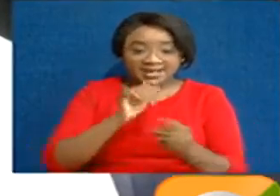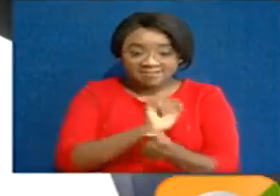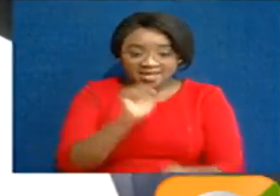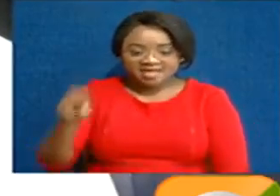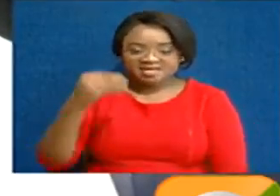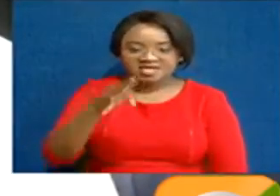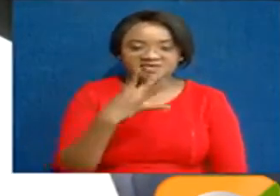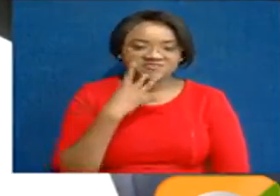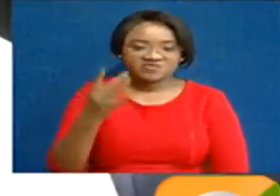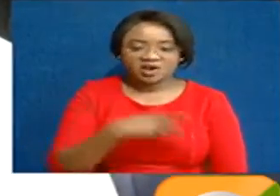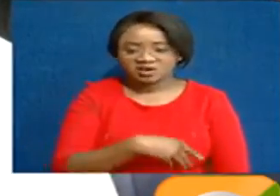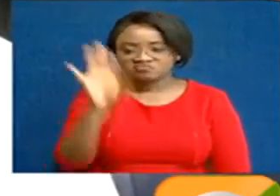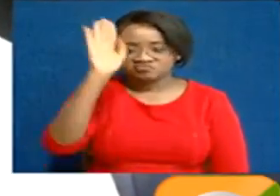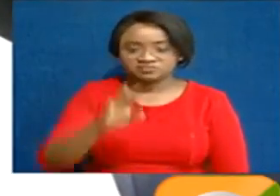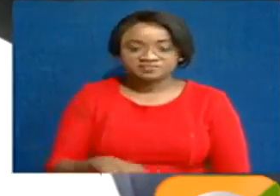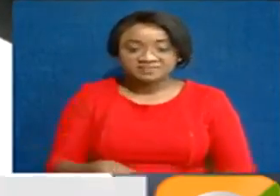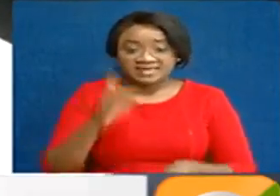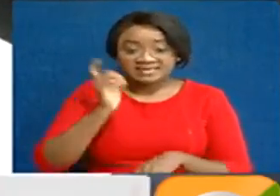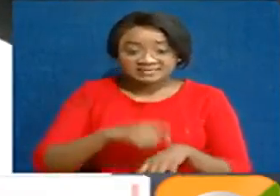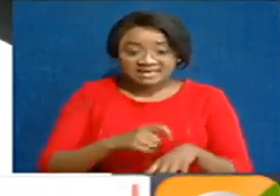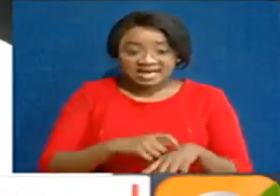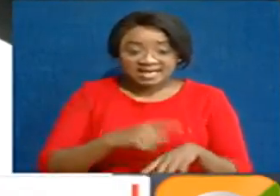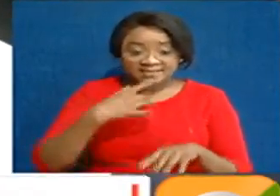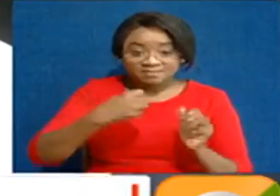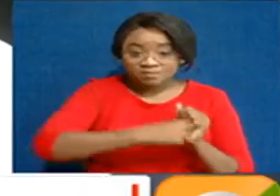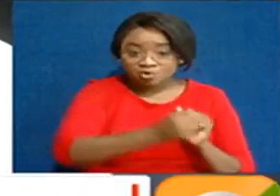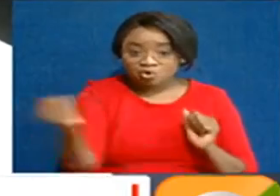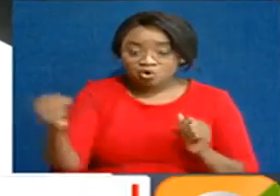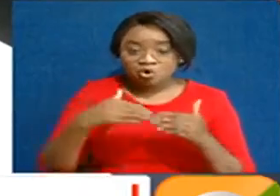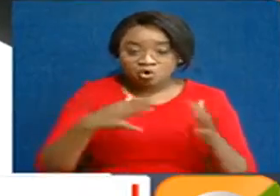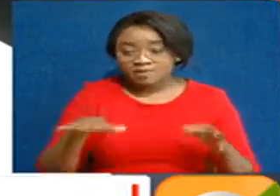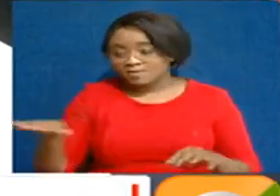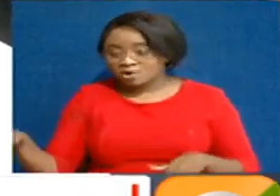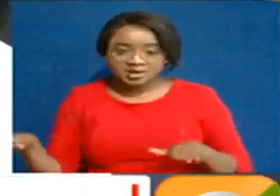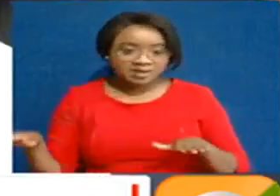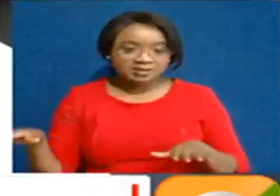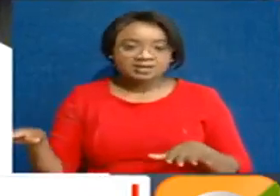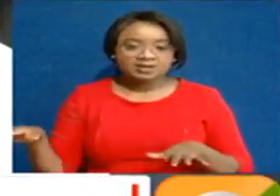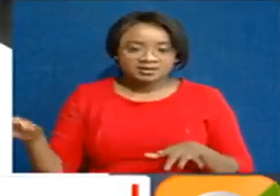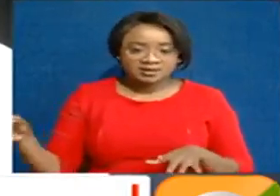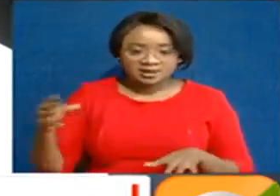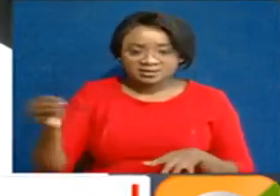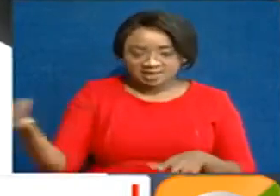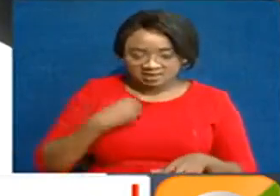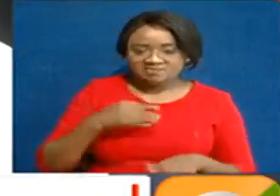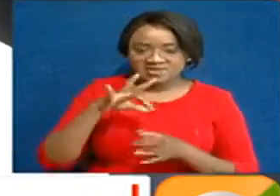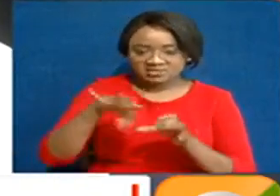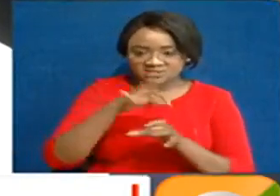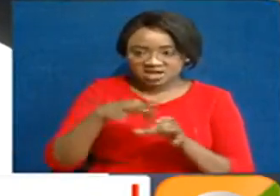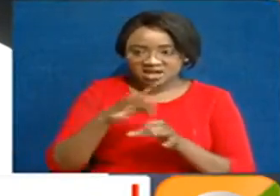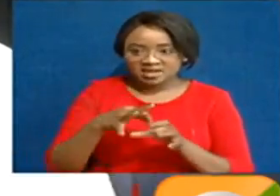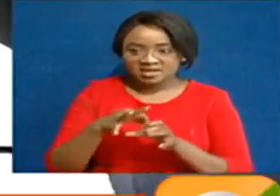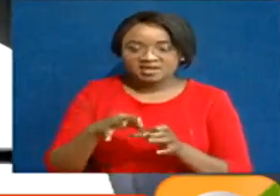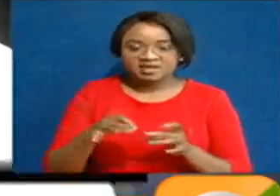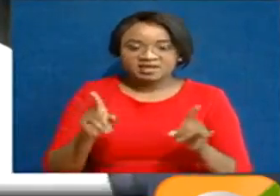only human interaction I got was when the door would be opened twice a day. In the morning, they would open and hand me a cup of tea while removing